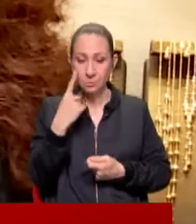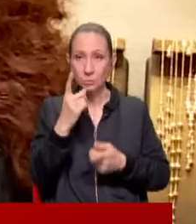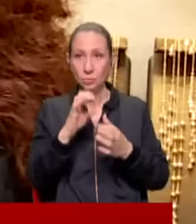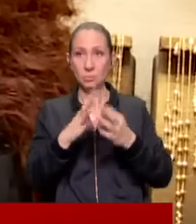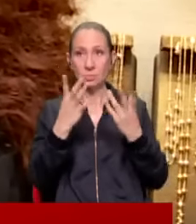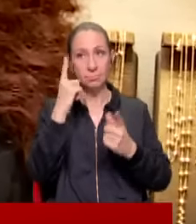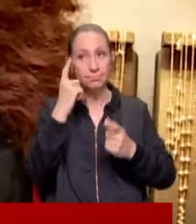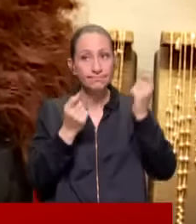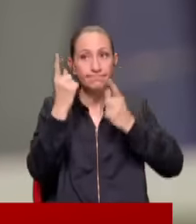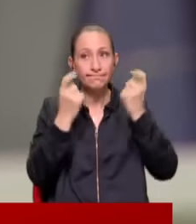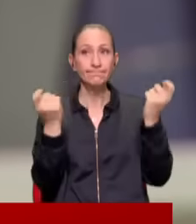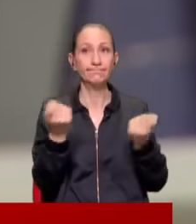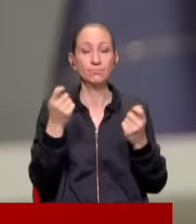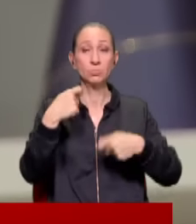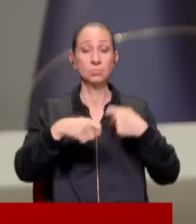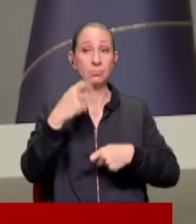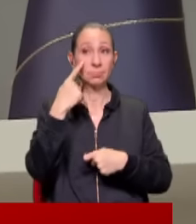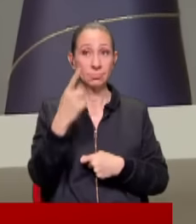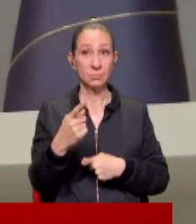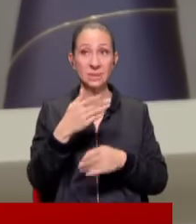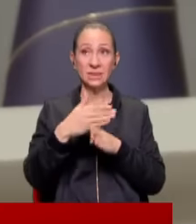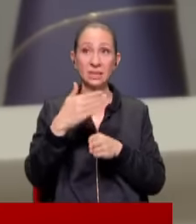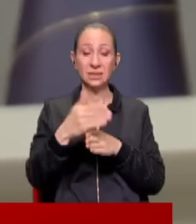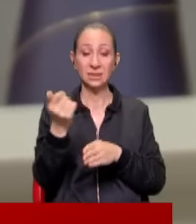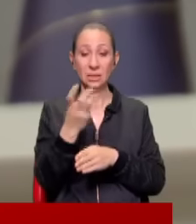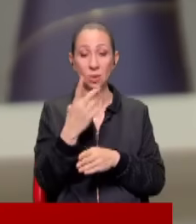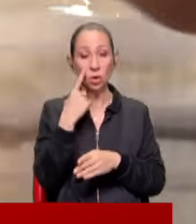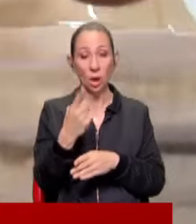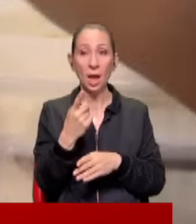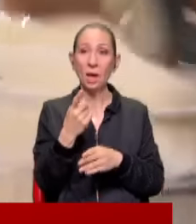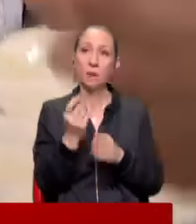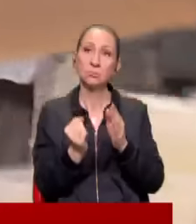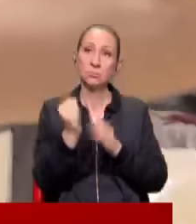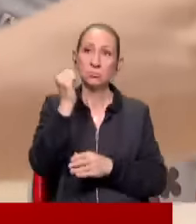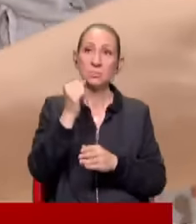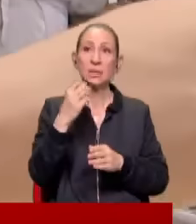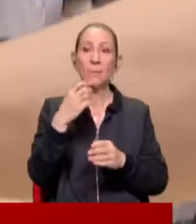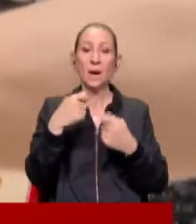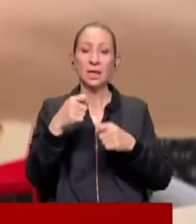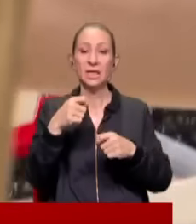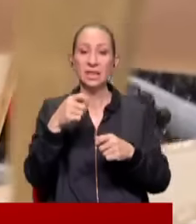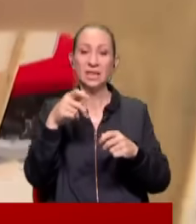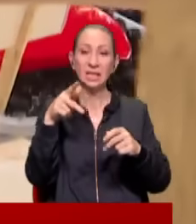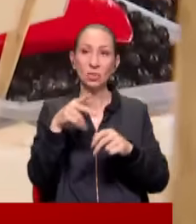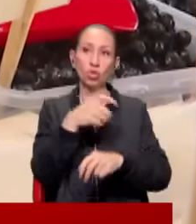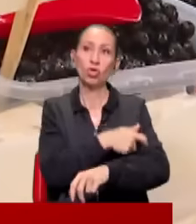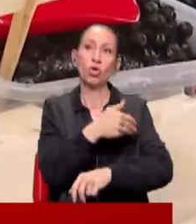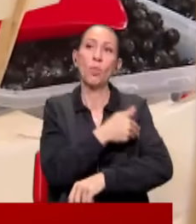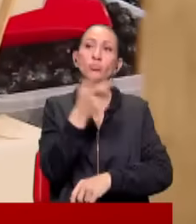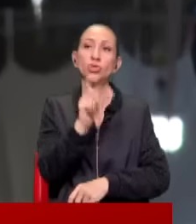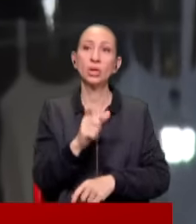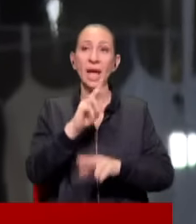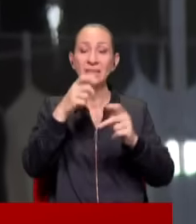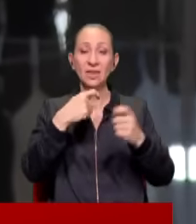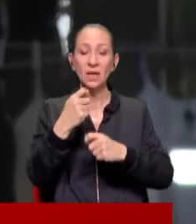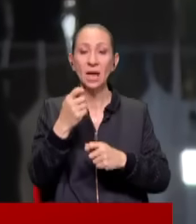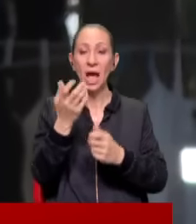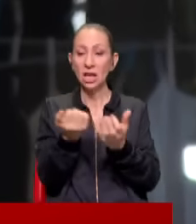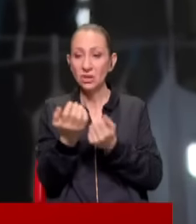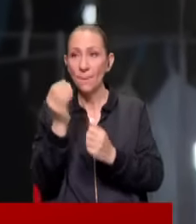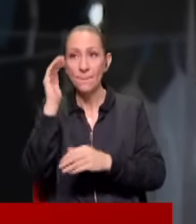çözüm üretmeye çalışıyorlar. Bankaya göre taksit sayısına göre de artabiliyor bankanın kestiği komisyon. Esnaf da tüketici de